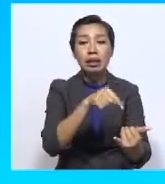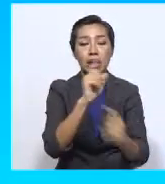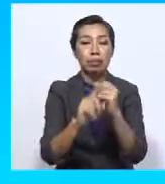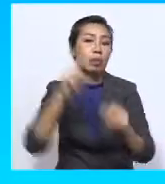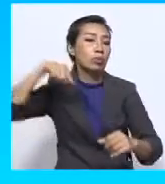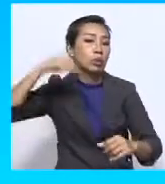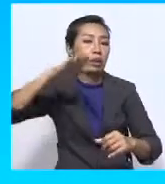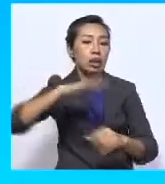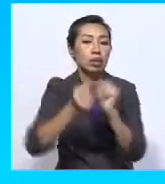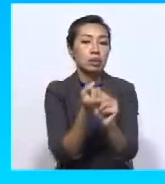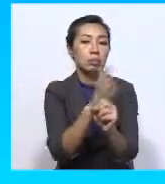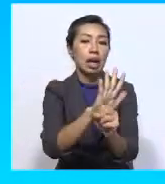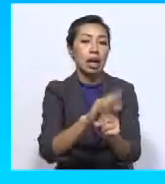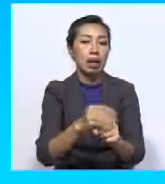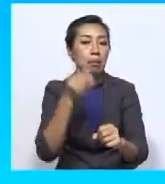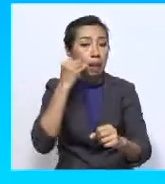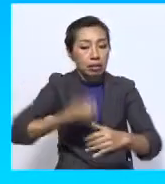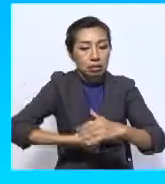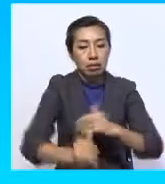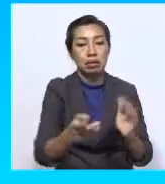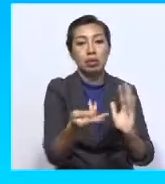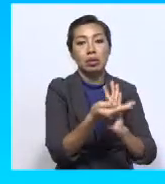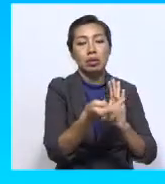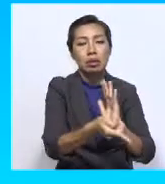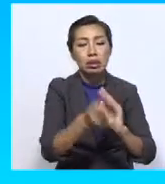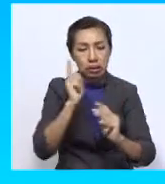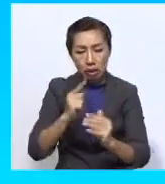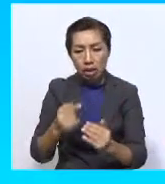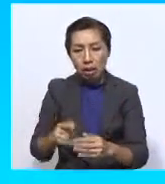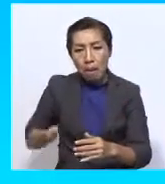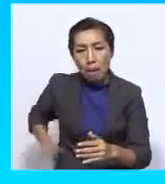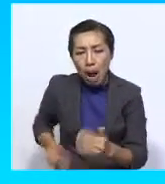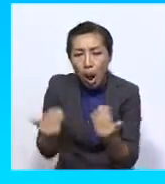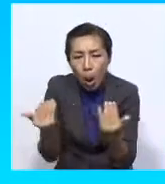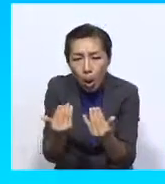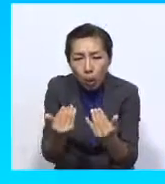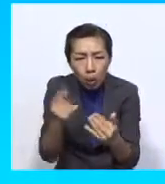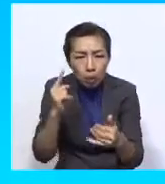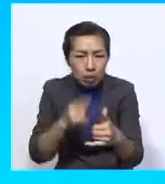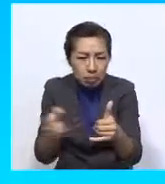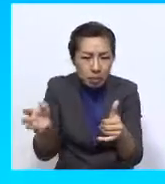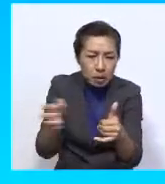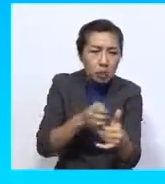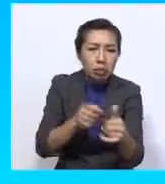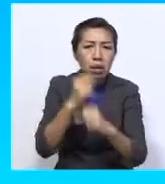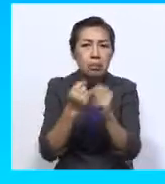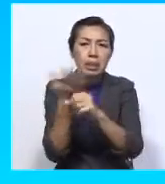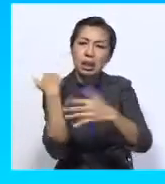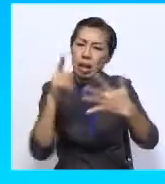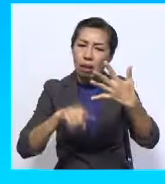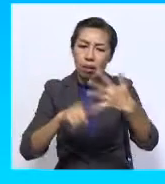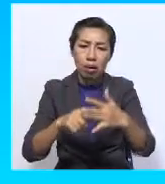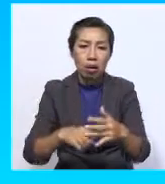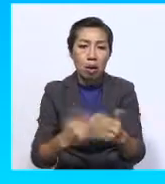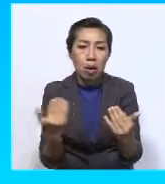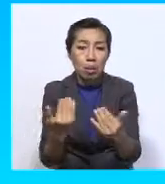15ปีค่ะเป็นชาวจังหวัดหนองคายนะคะก็ถูกลูกสุนัขอายุ2เดือนข่วนเป็นรอยถลอกเมื่อช่วงปลายปีที่แล้วค่ะ